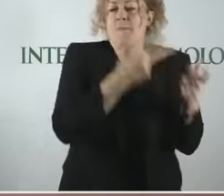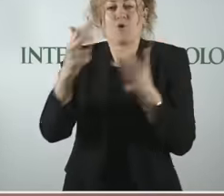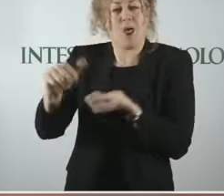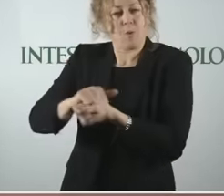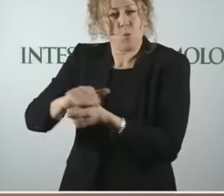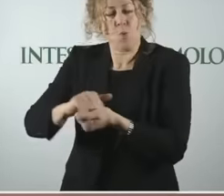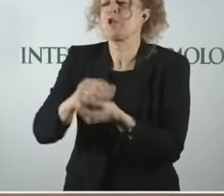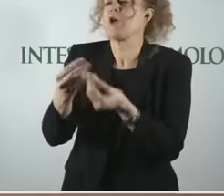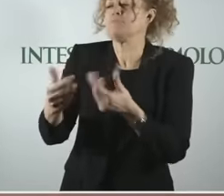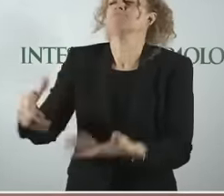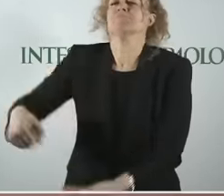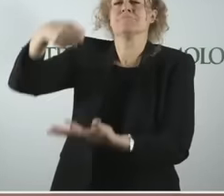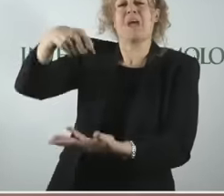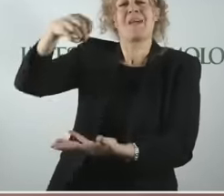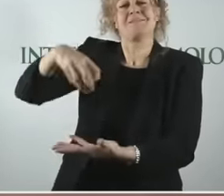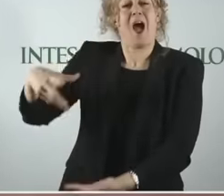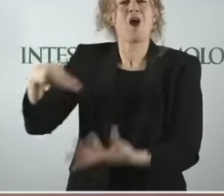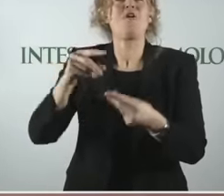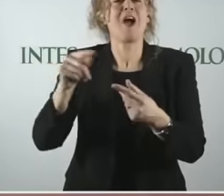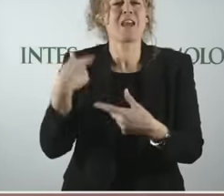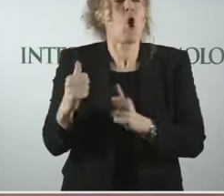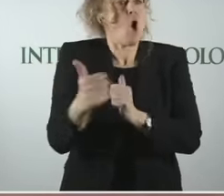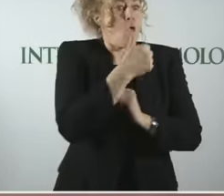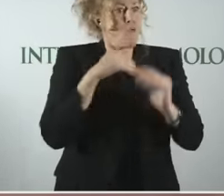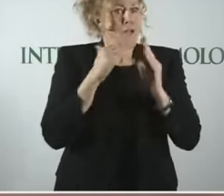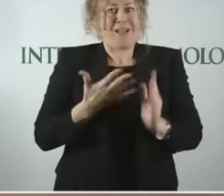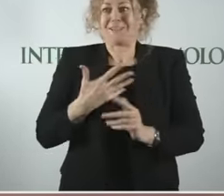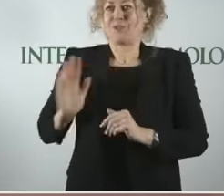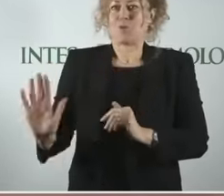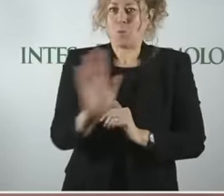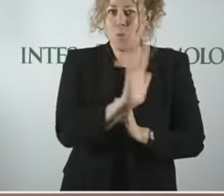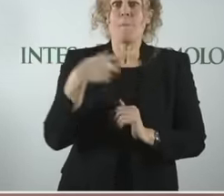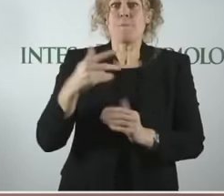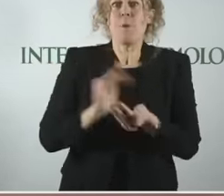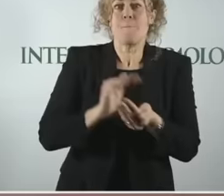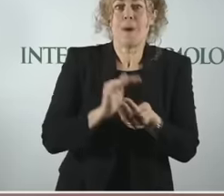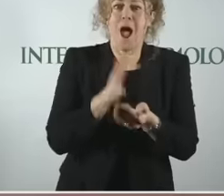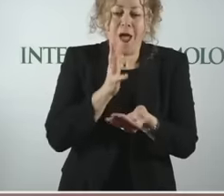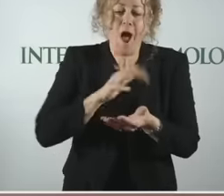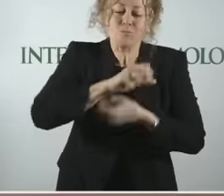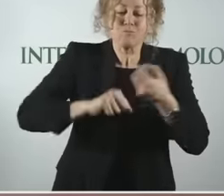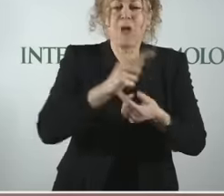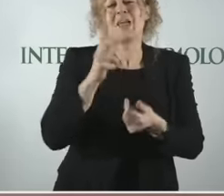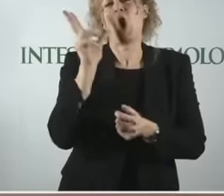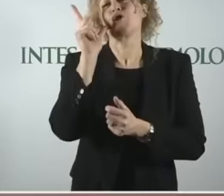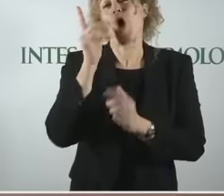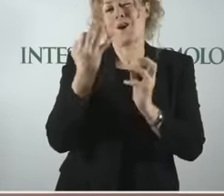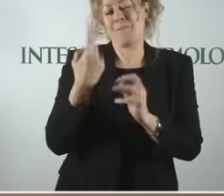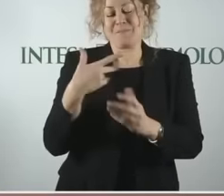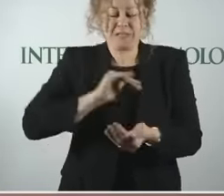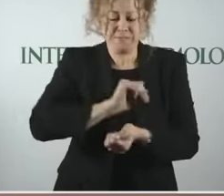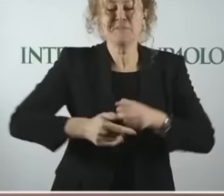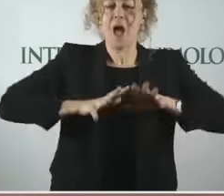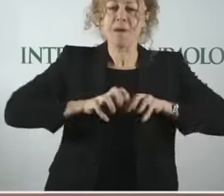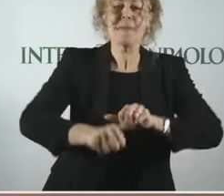in casa la sua farina e poi si fa il pane e cioè la donna di casa naturalmente impasta